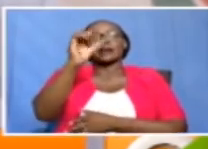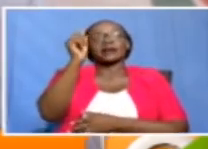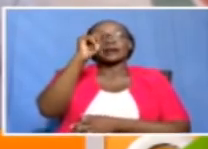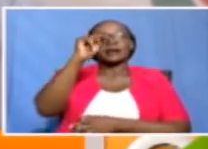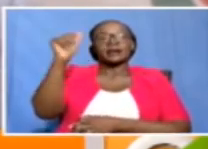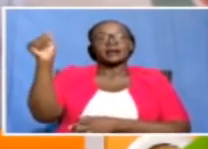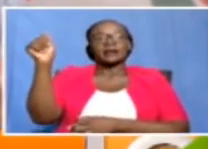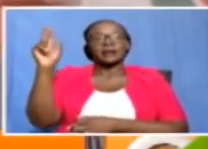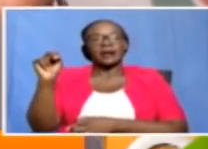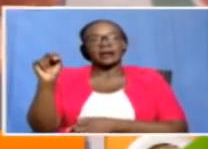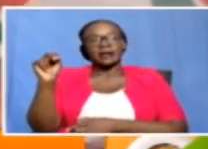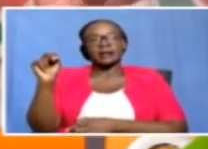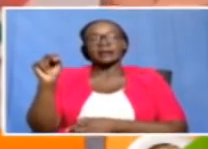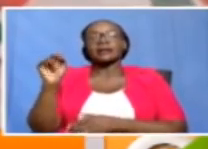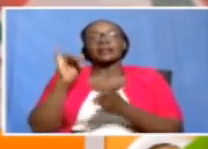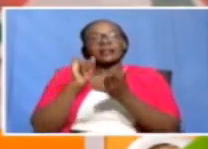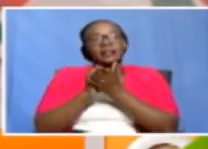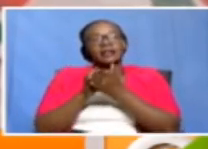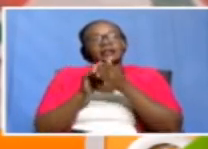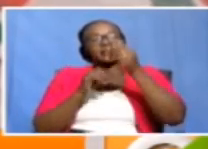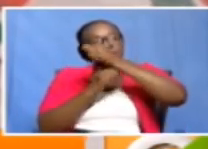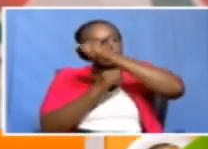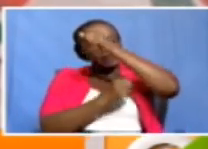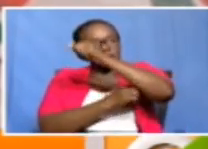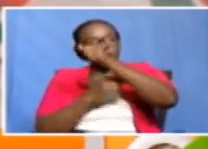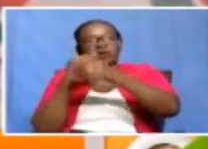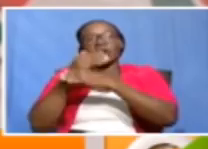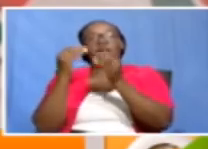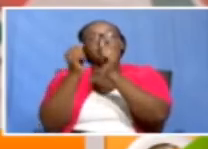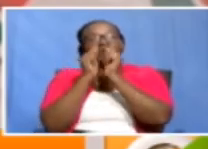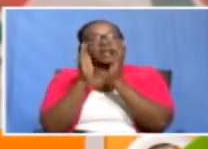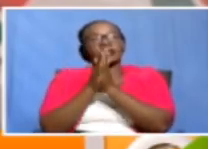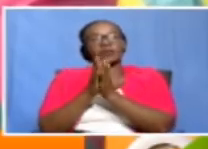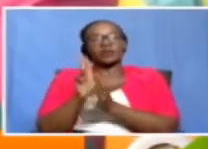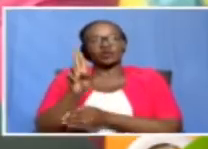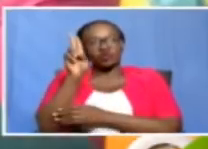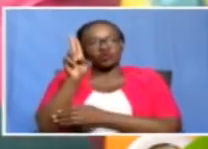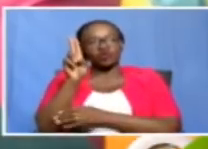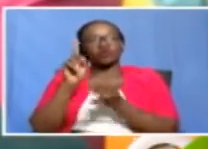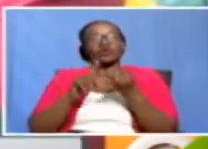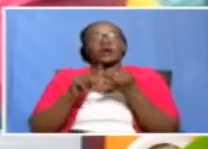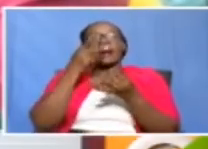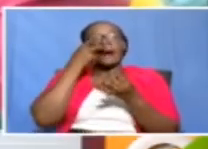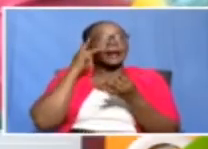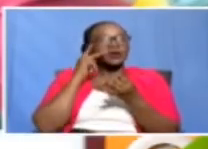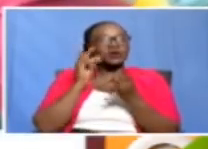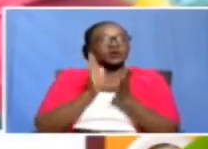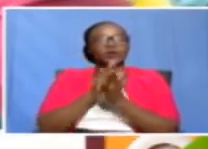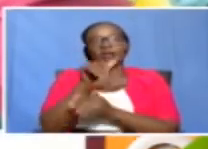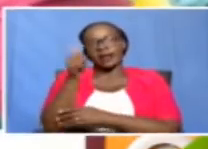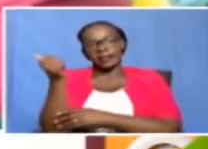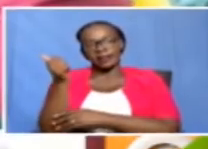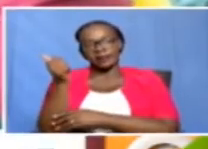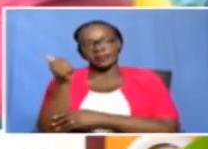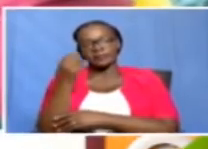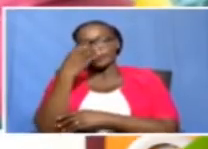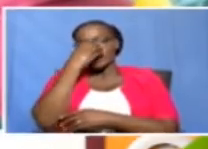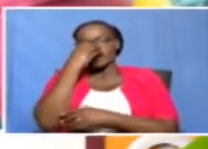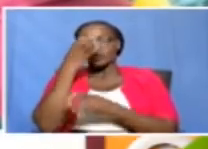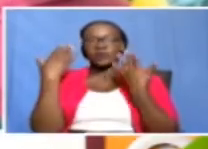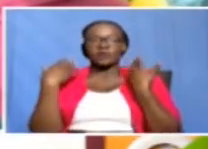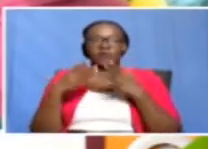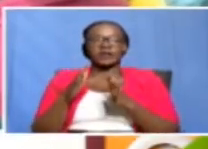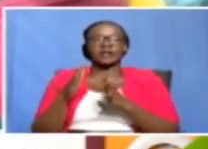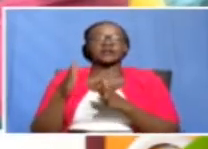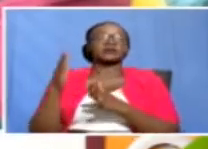Hiyo daraja tunajenga pamoja na Uhuru na Kalonzo. Naye William Ruto, ambaye amekamilisha ziara yake ya pwani huko